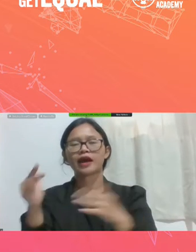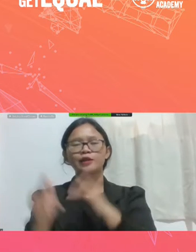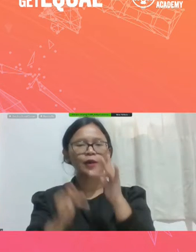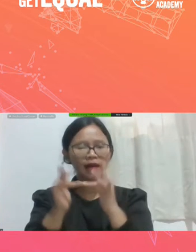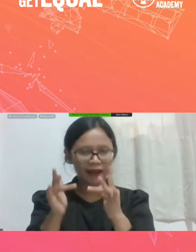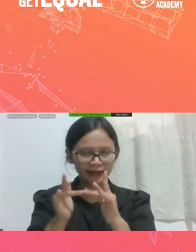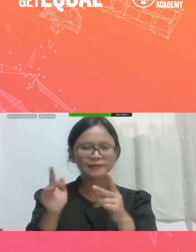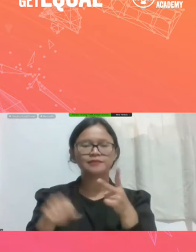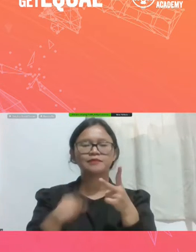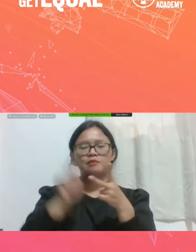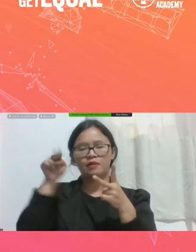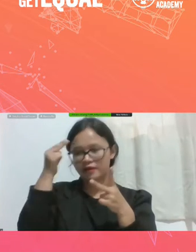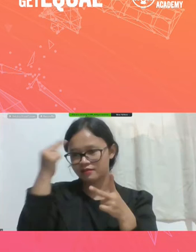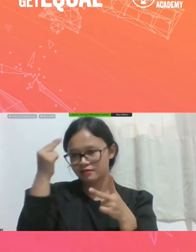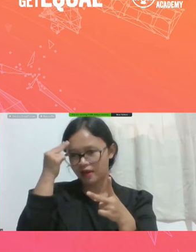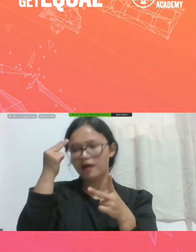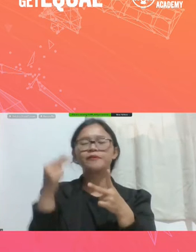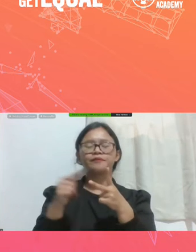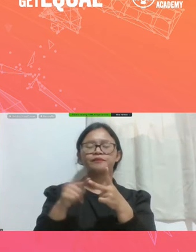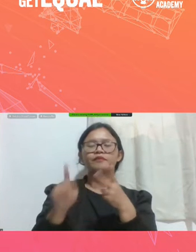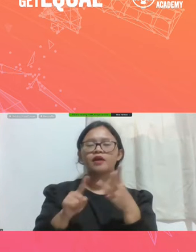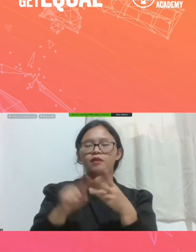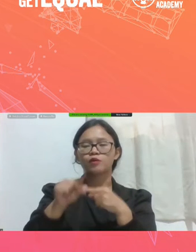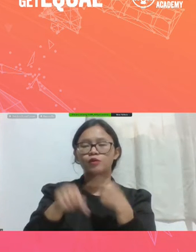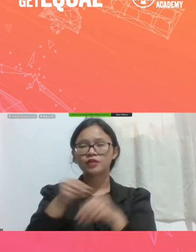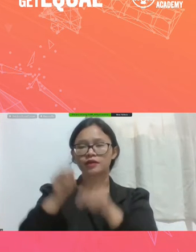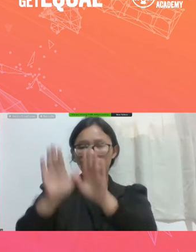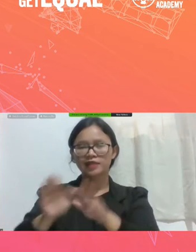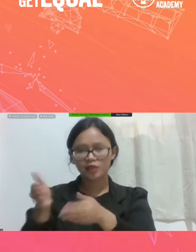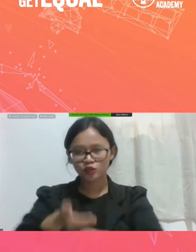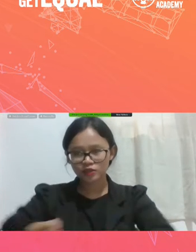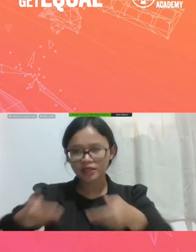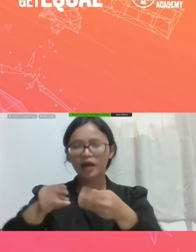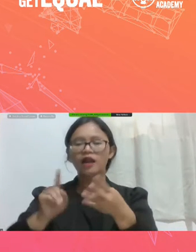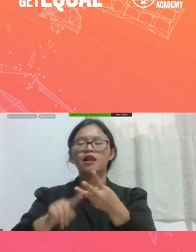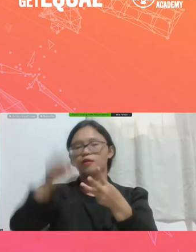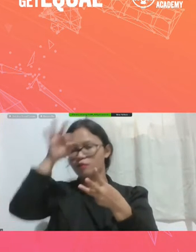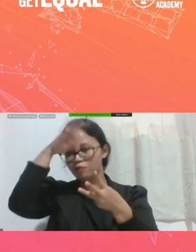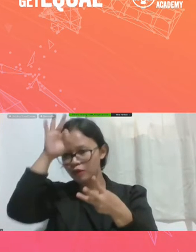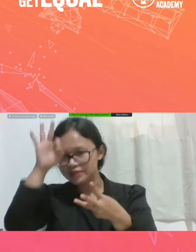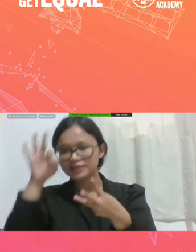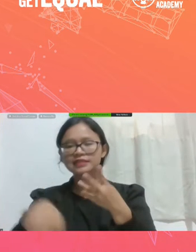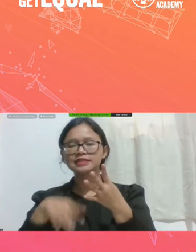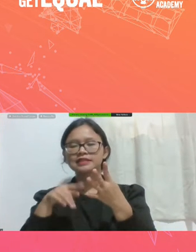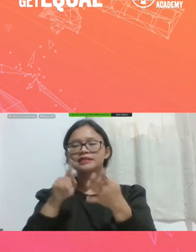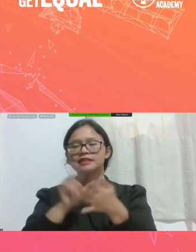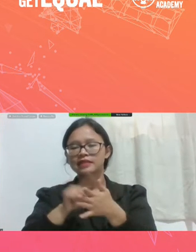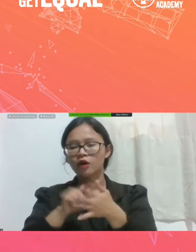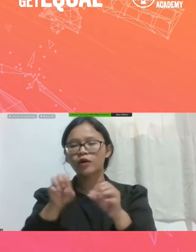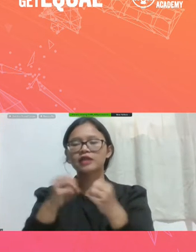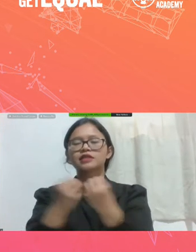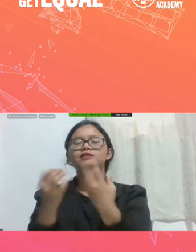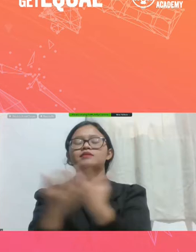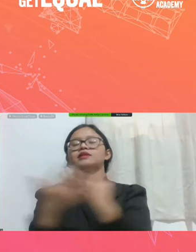Kedua, pemerintah, perusahaan media sosial, ada polisi juga ya, penegak hukum, dan juga organisasi masyarakat sipil